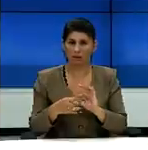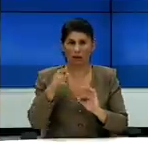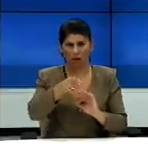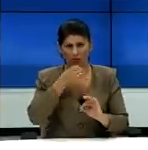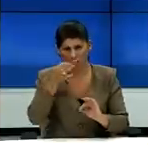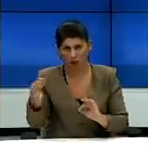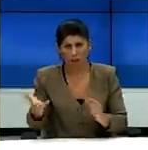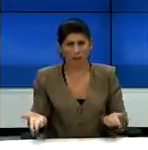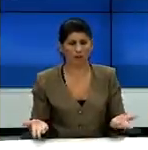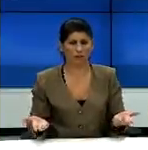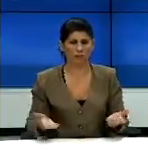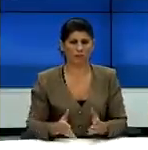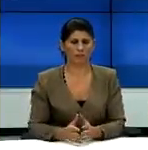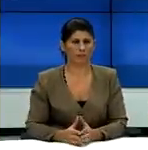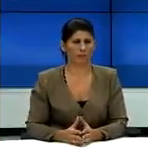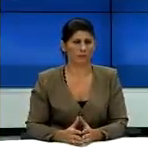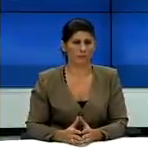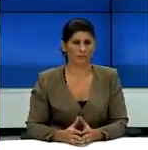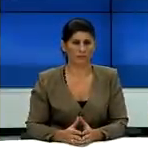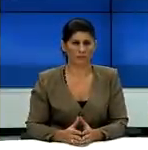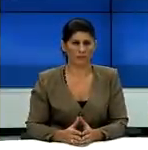συσταδιαρέατε, τις